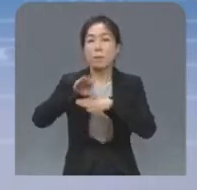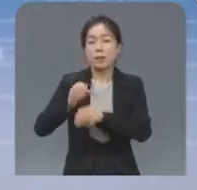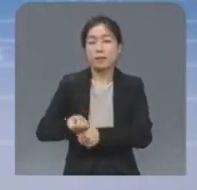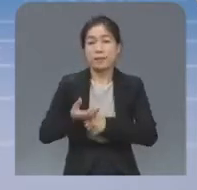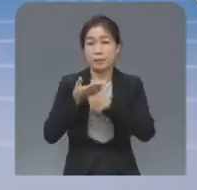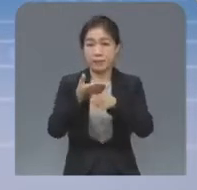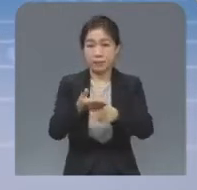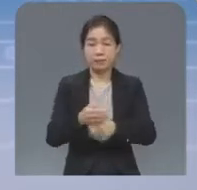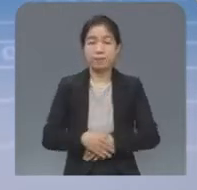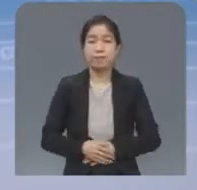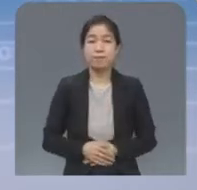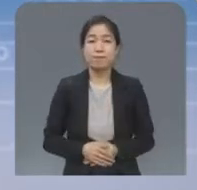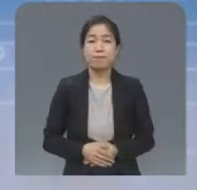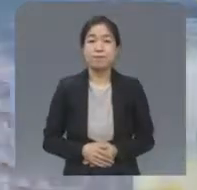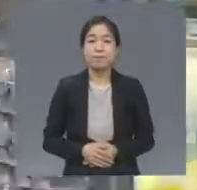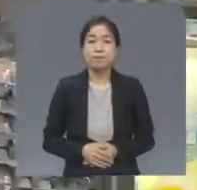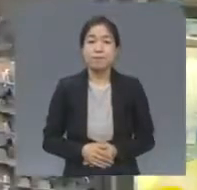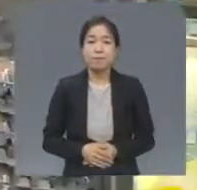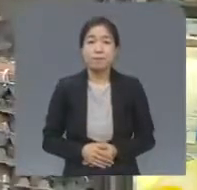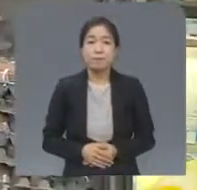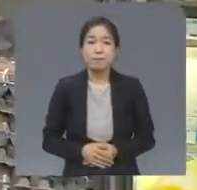기자가 전합니다.